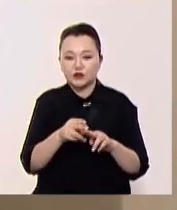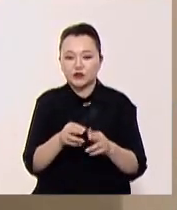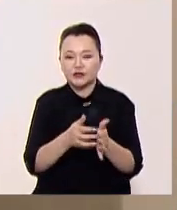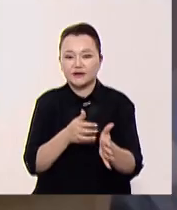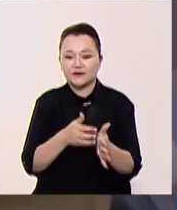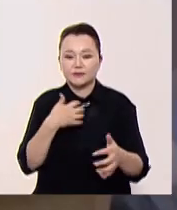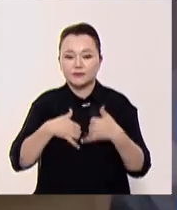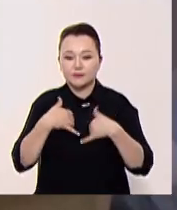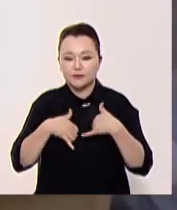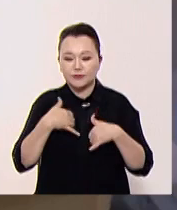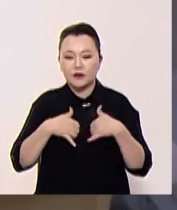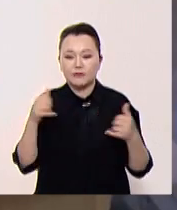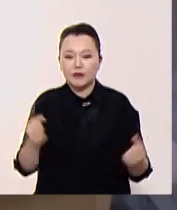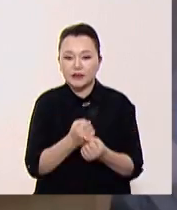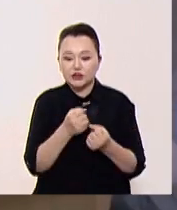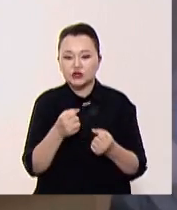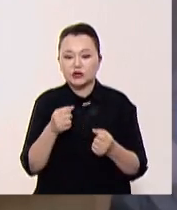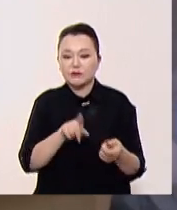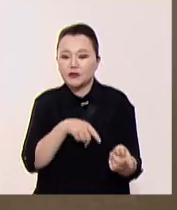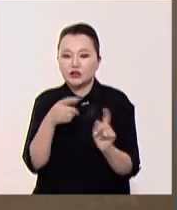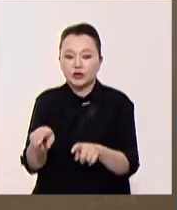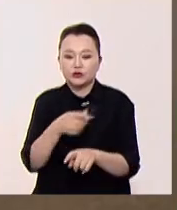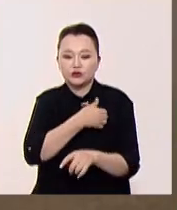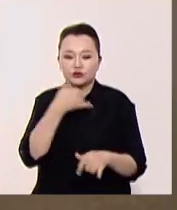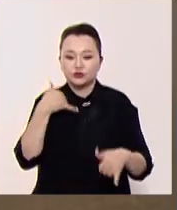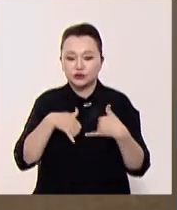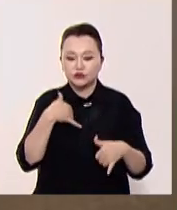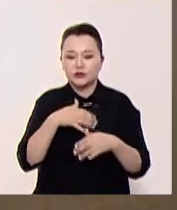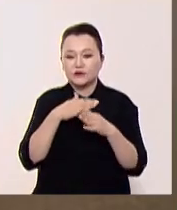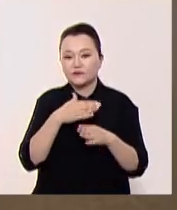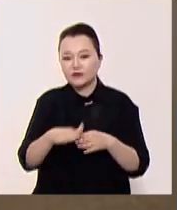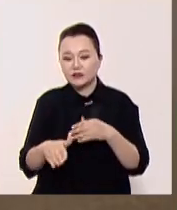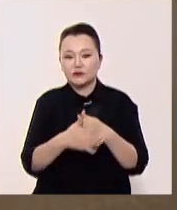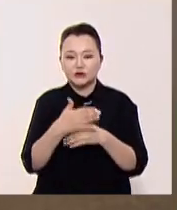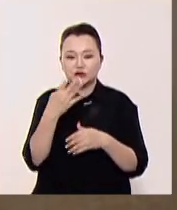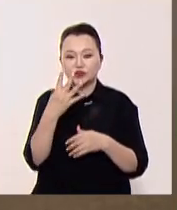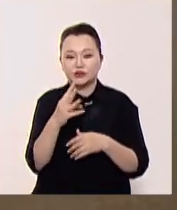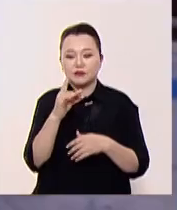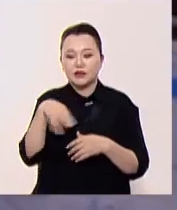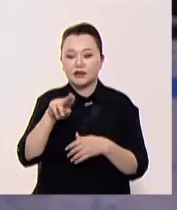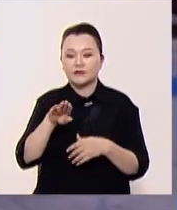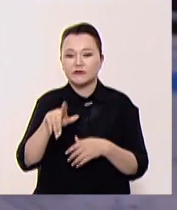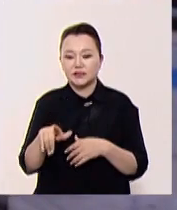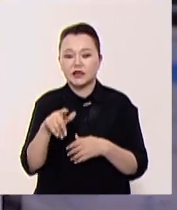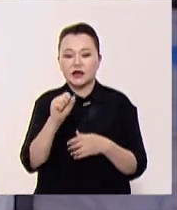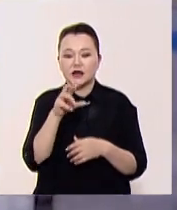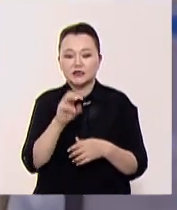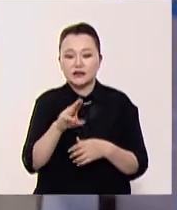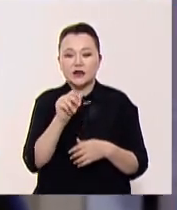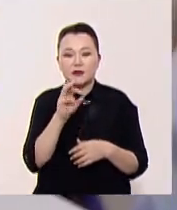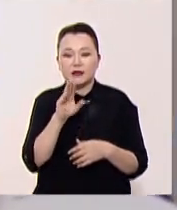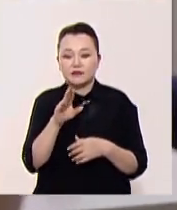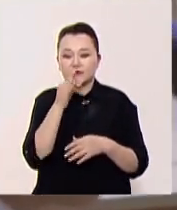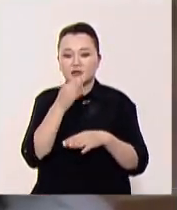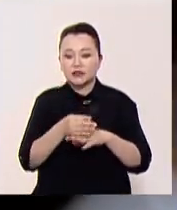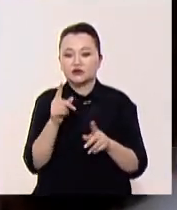дефицит педагогов. На поддержку переезжающих учителей выделяют почти 4 миллиарда тенге. Асхат Аймагамбетов